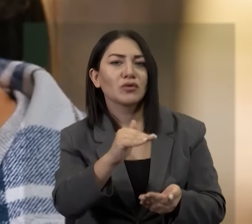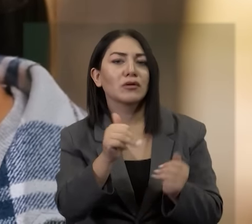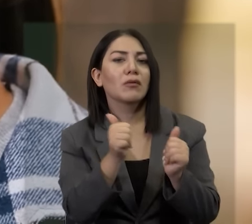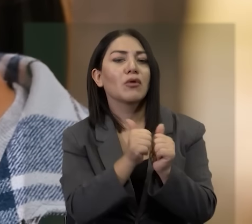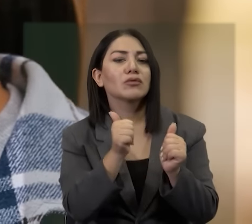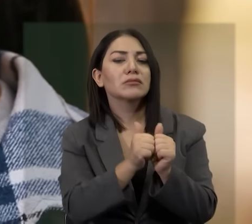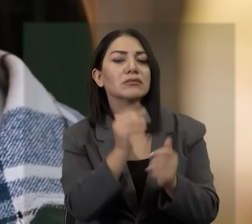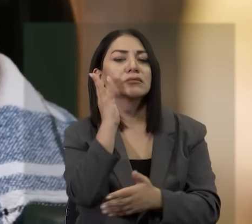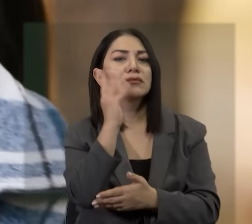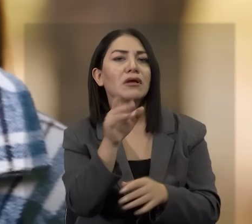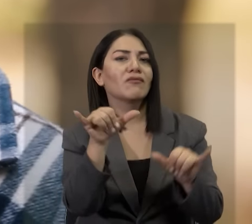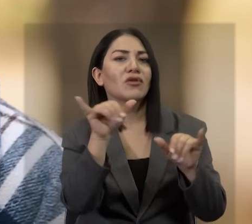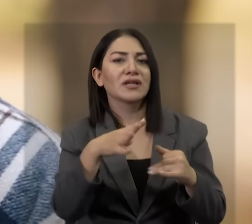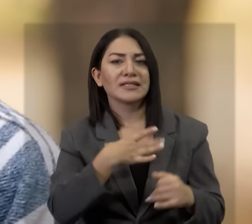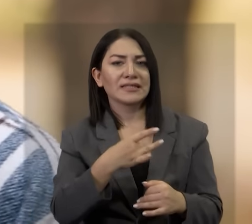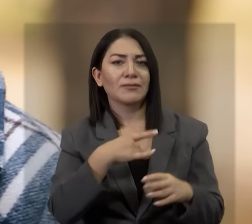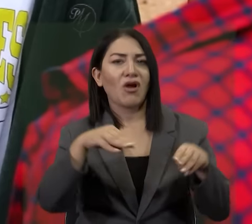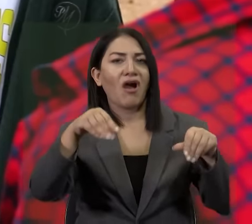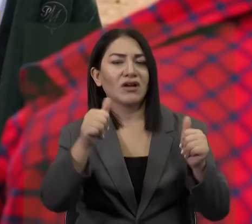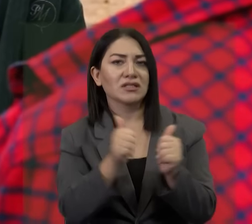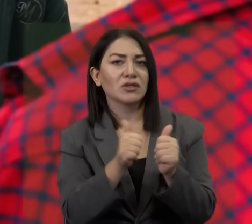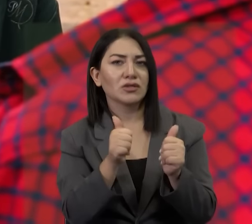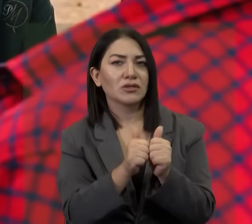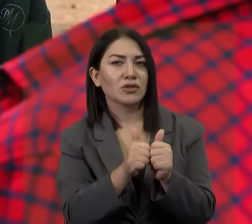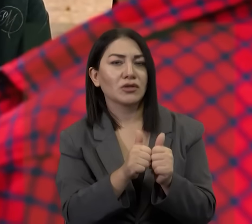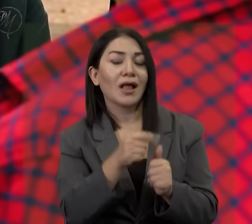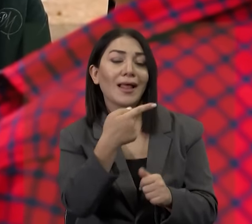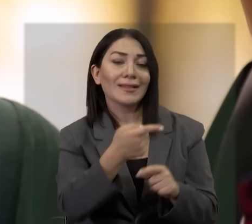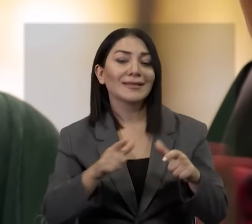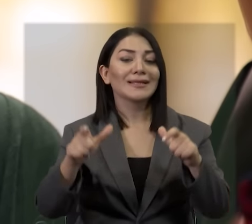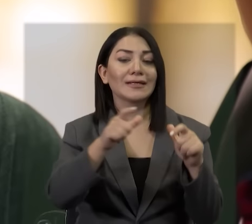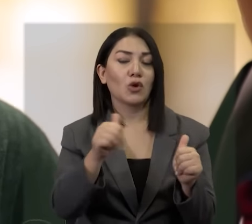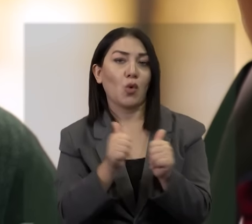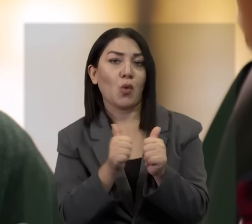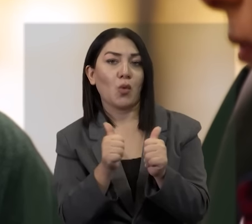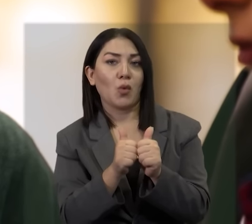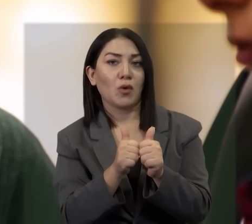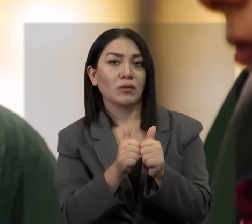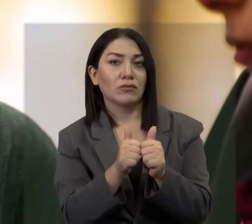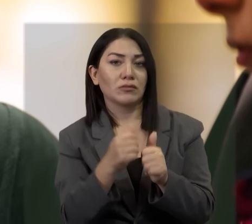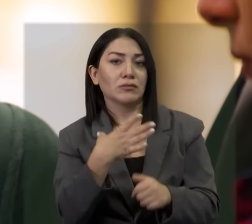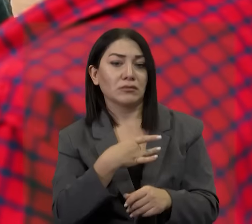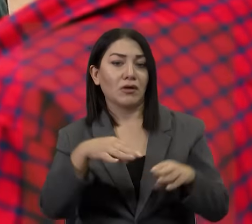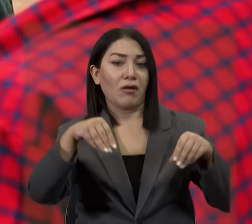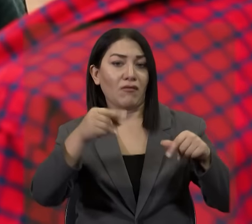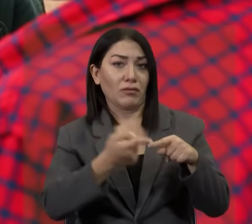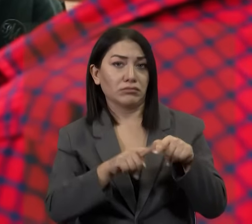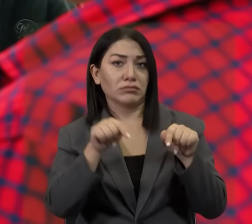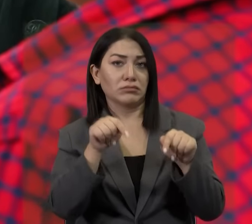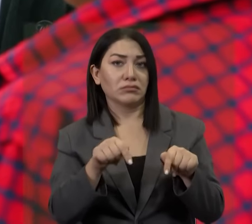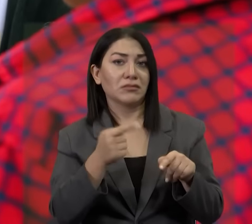հա։ Բա մոտակա ծառերը որտեղ են։ Սպիտակ ավազի մոտ։ Դա կողքն է։ Էս